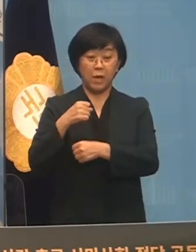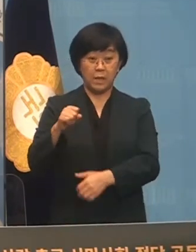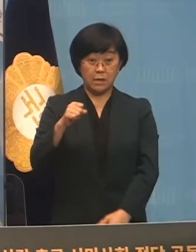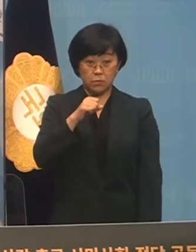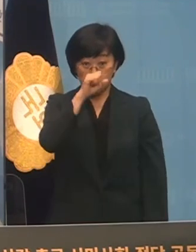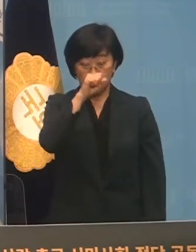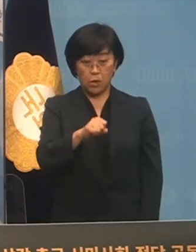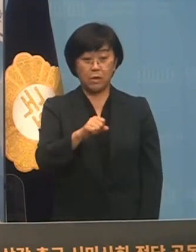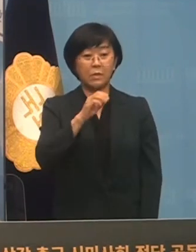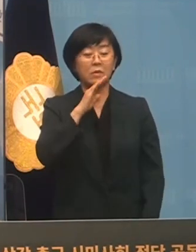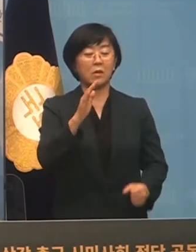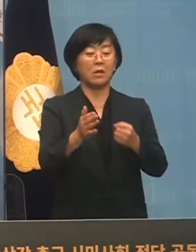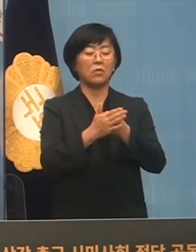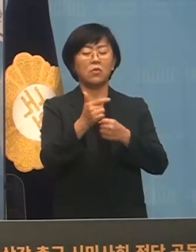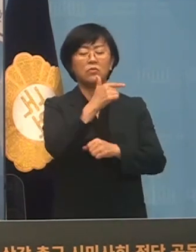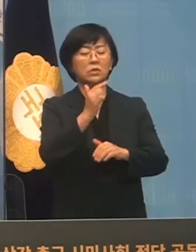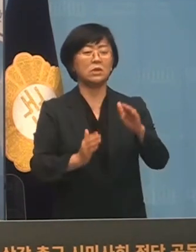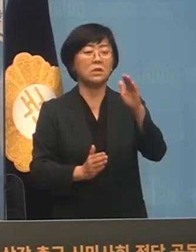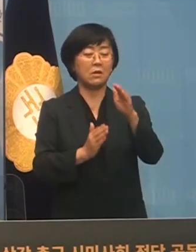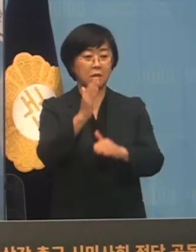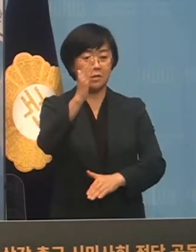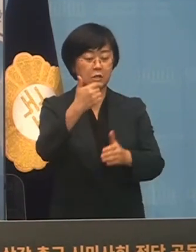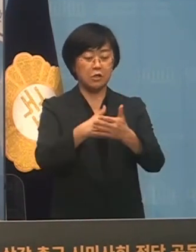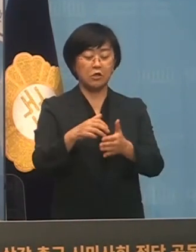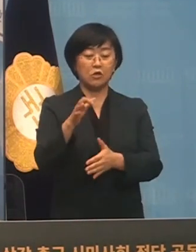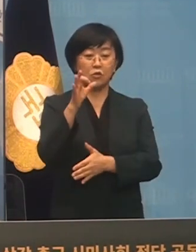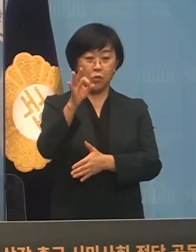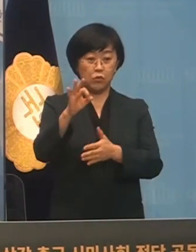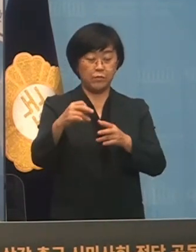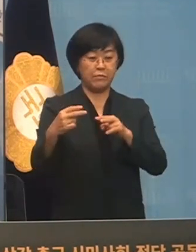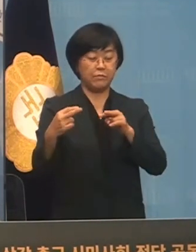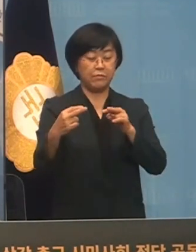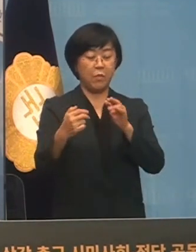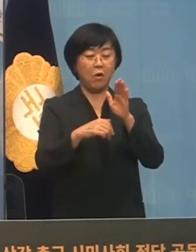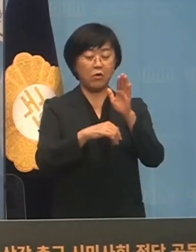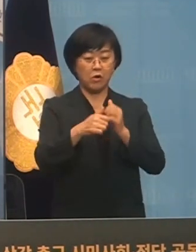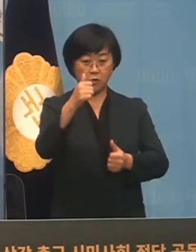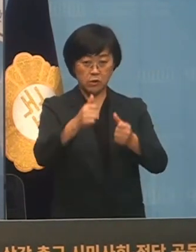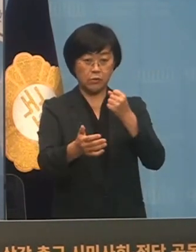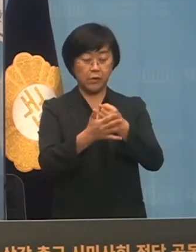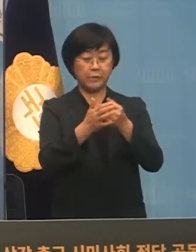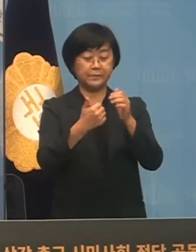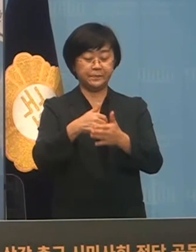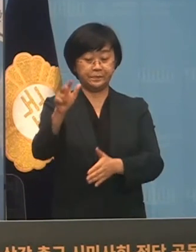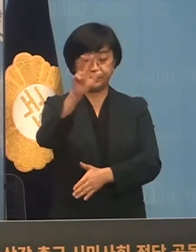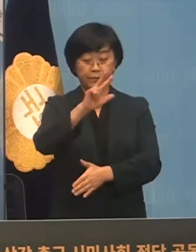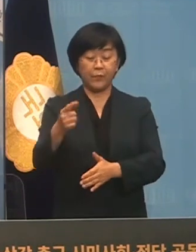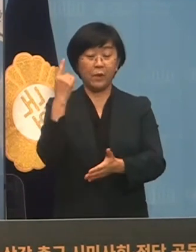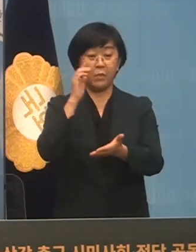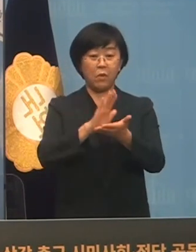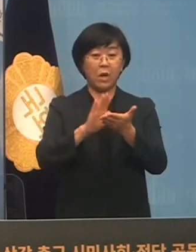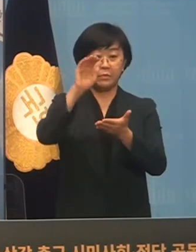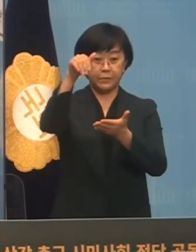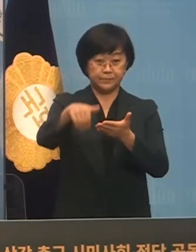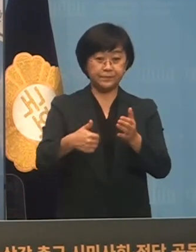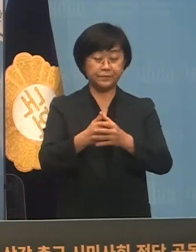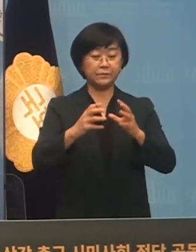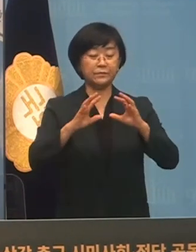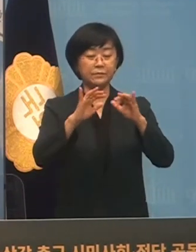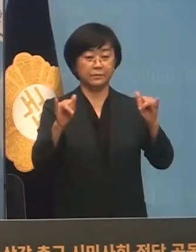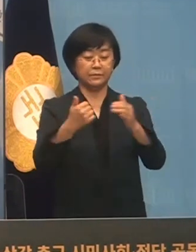좋다지만 과열된 군비경쟁으로 인해 한반도 평화가 역주행함은 물론